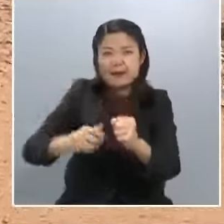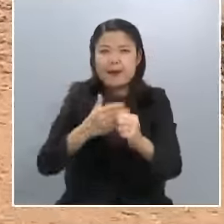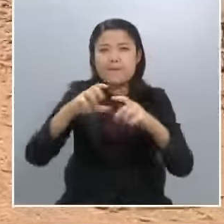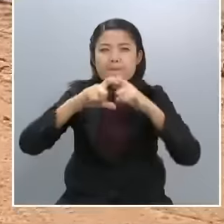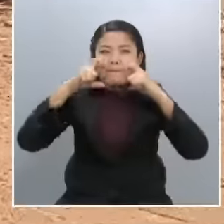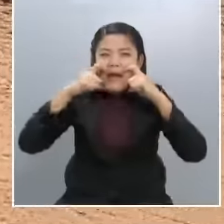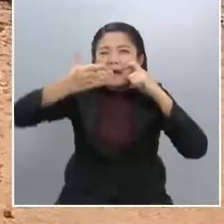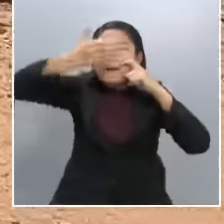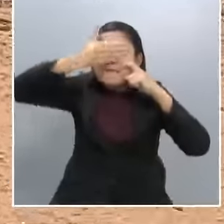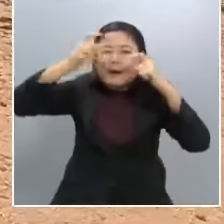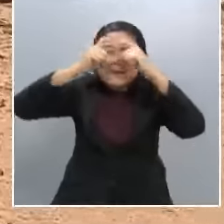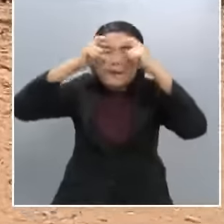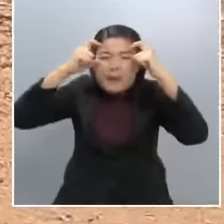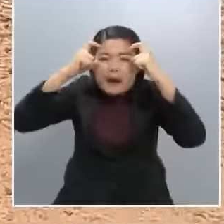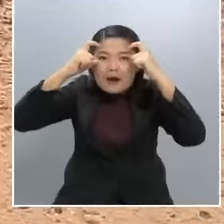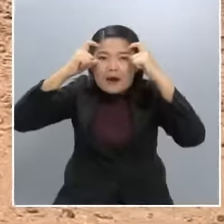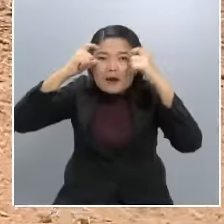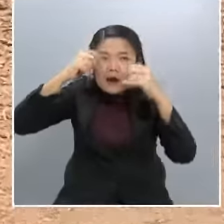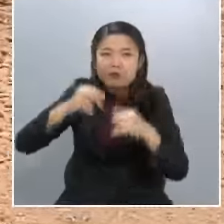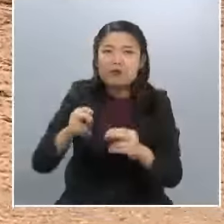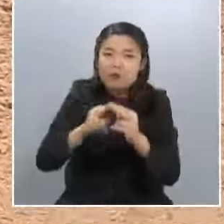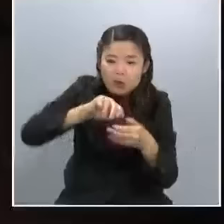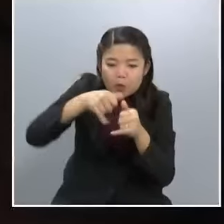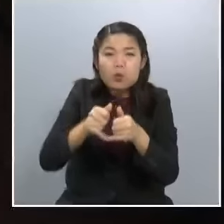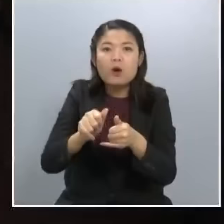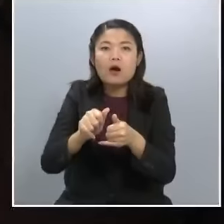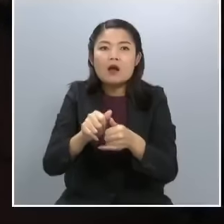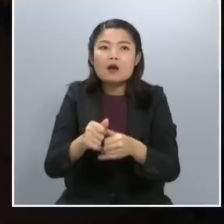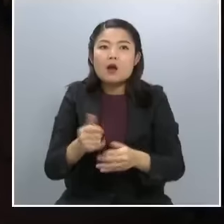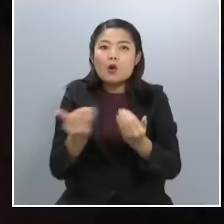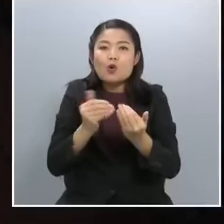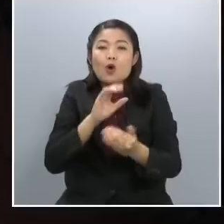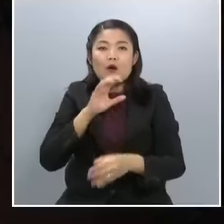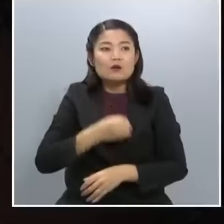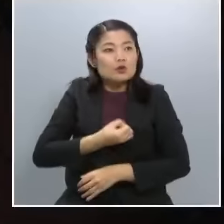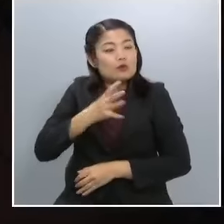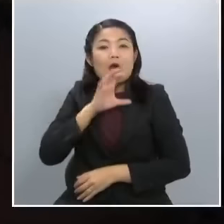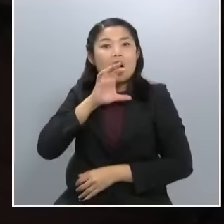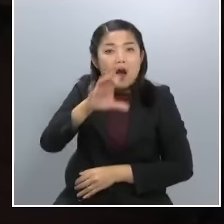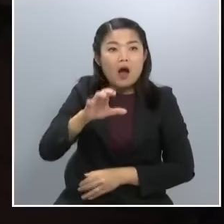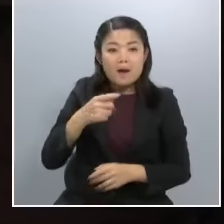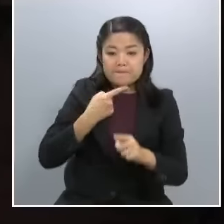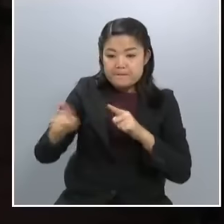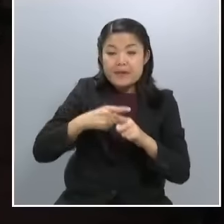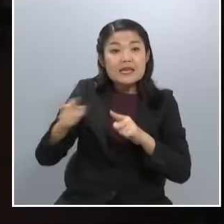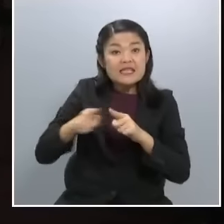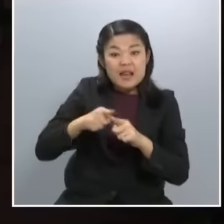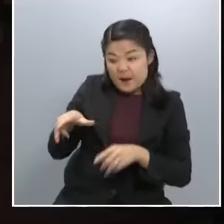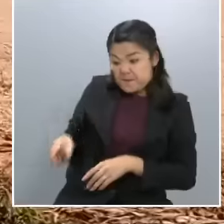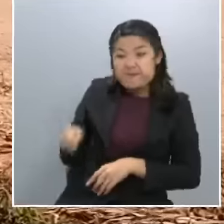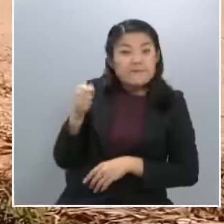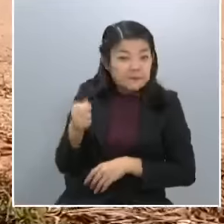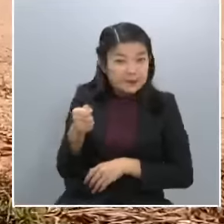อนาจารย์แต่ลูกสาวตนเองเนี่ยตกใจแล้วร้องนะดิ้นจนหลุดแล้วคว้ามีดปลอกผลไม้ที่อยู่ในรถของนาย